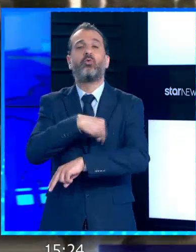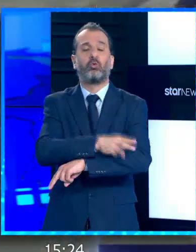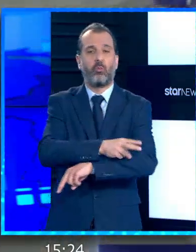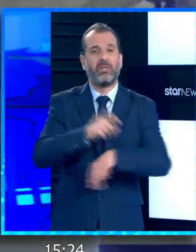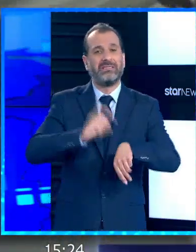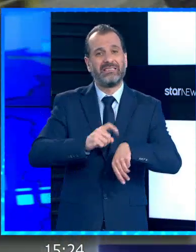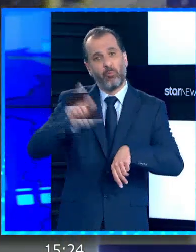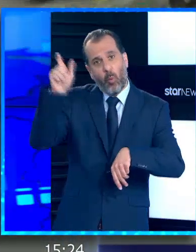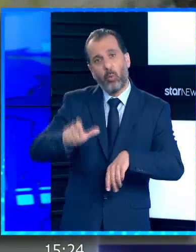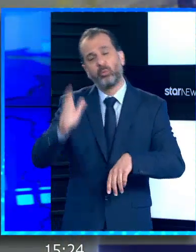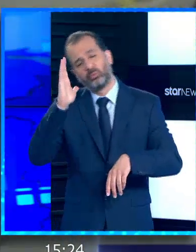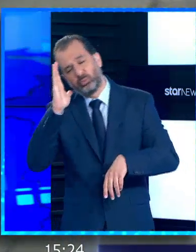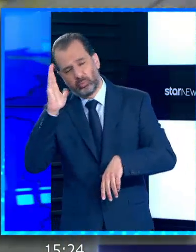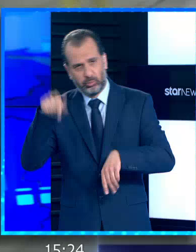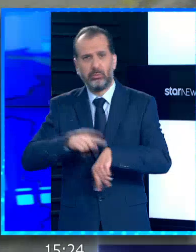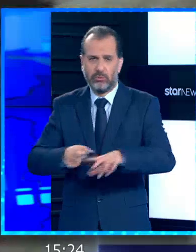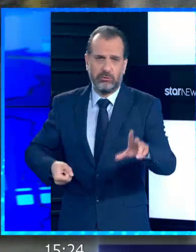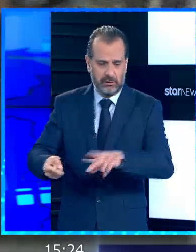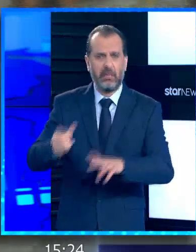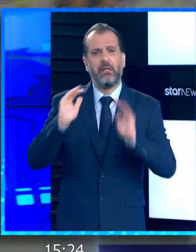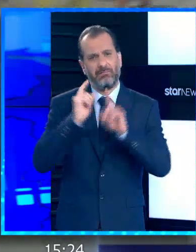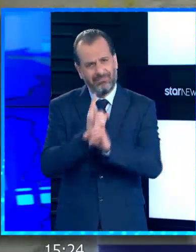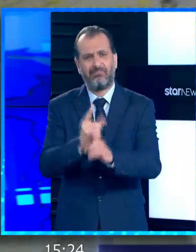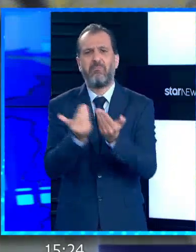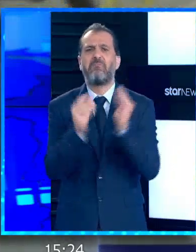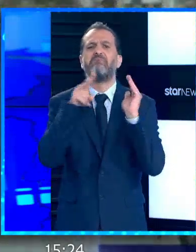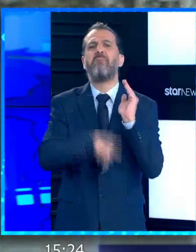του την ώρα που κοιμόταν. Νοσηλεύεται στη μονάδα εντατικής θεραπείας.